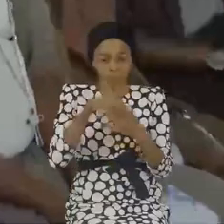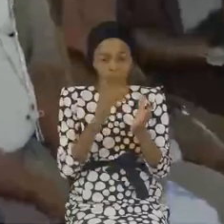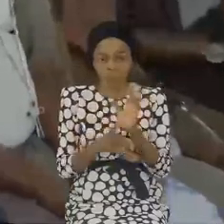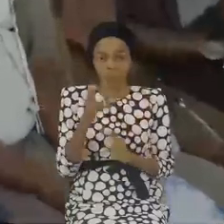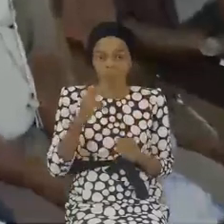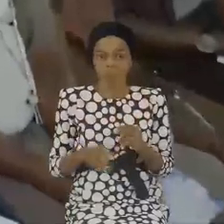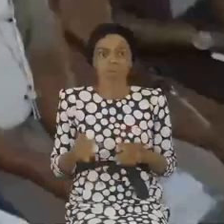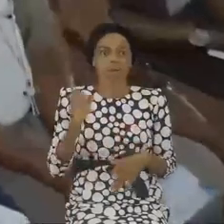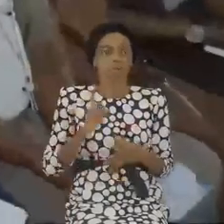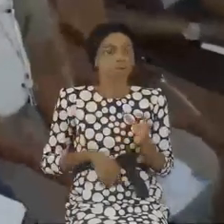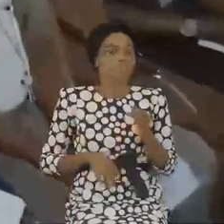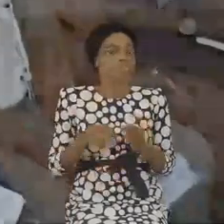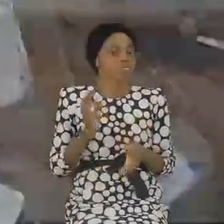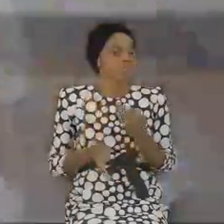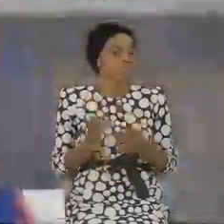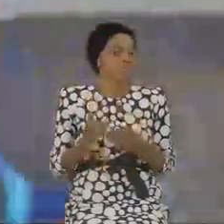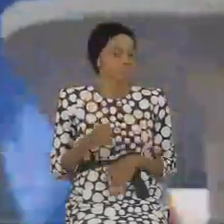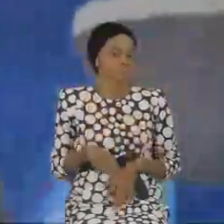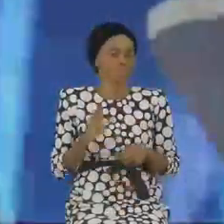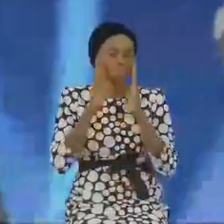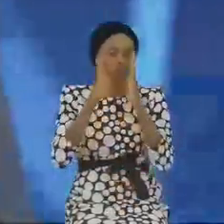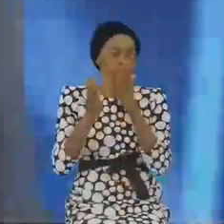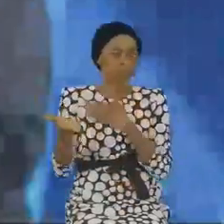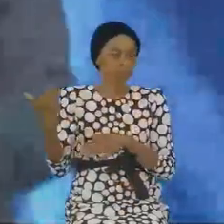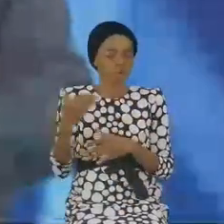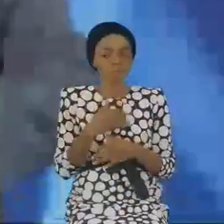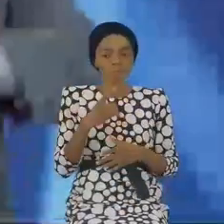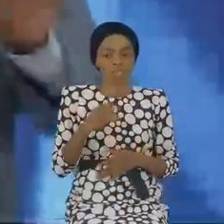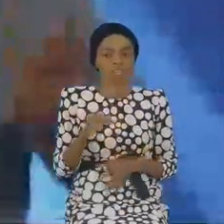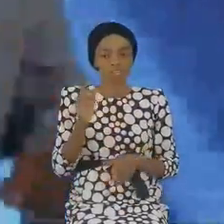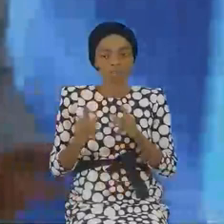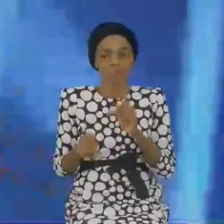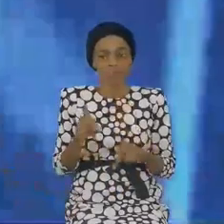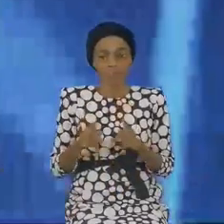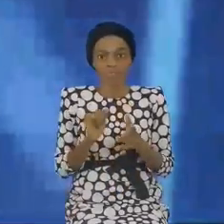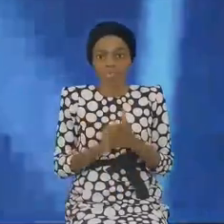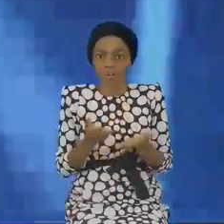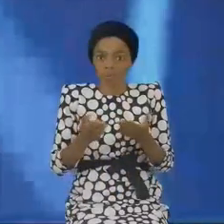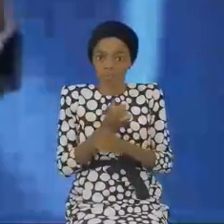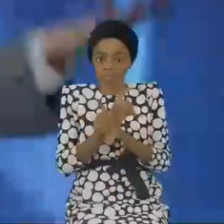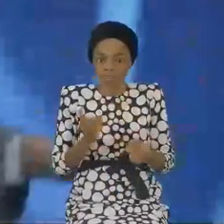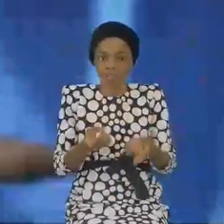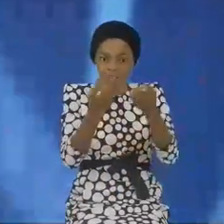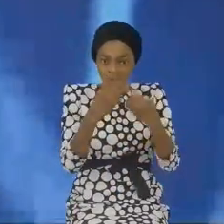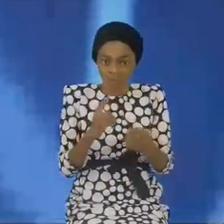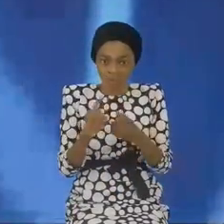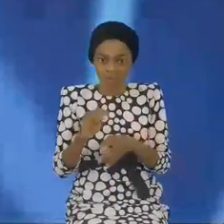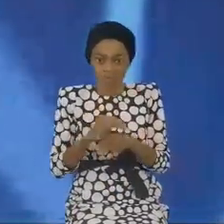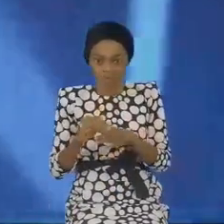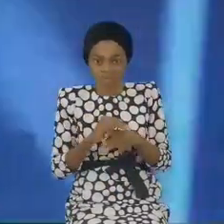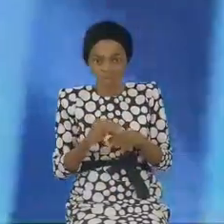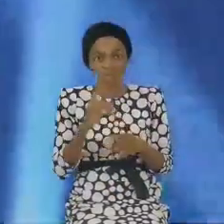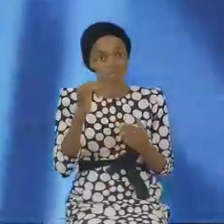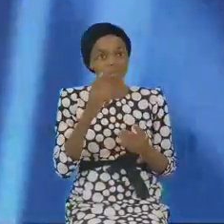spécialisais avant et les gens qui voulaient la guérison et la délivrance venaient seulement dans ton ministère et tu t'ouvres maintenant, tu regardes